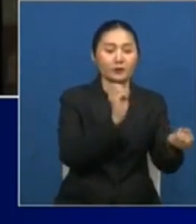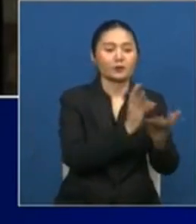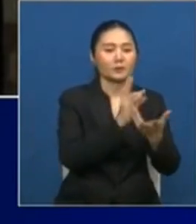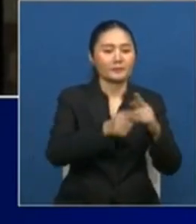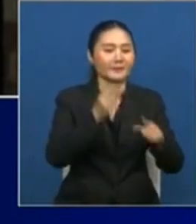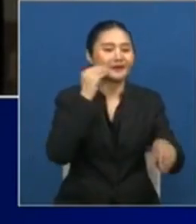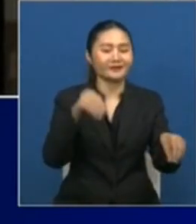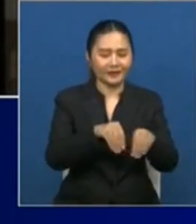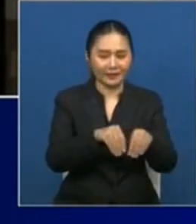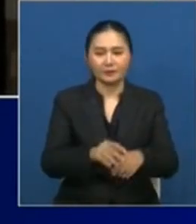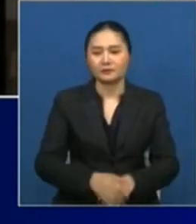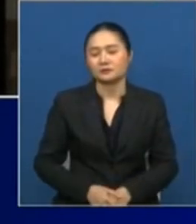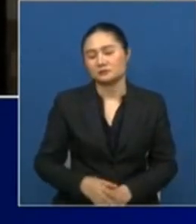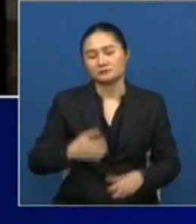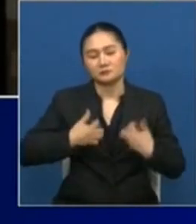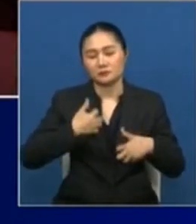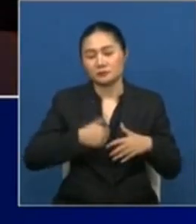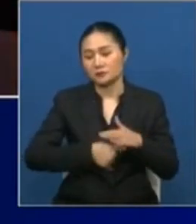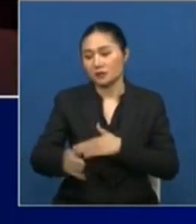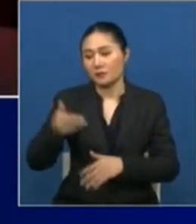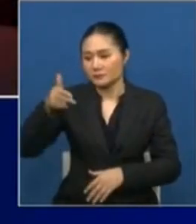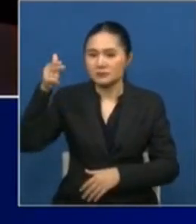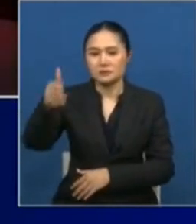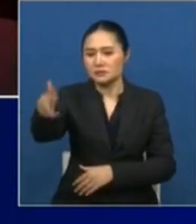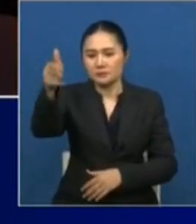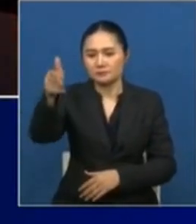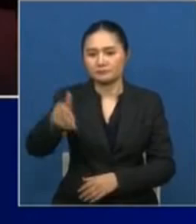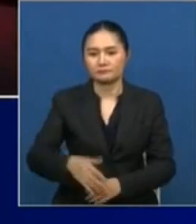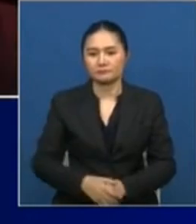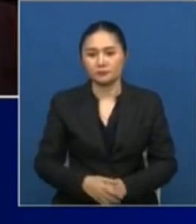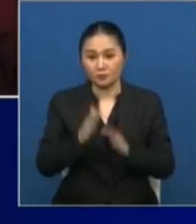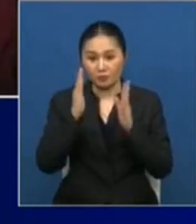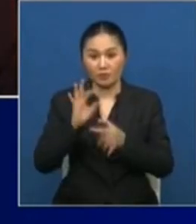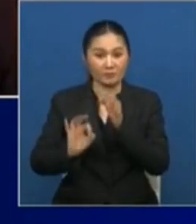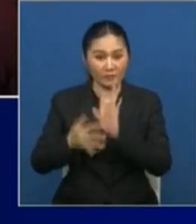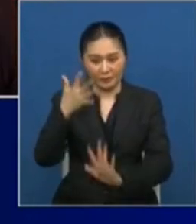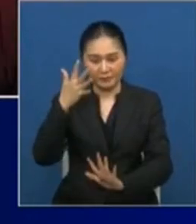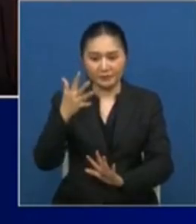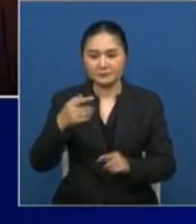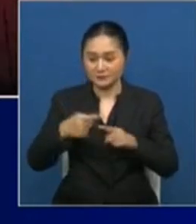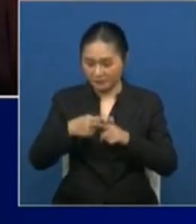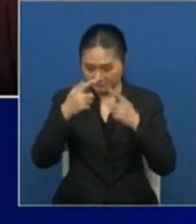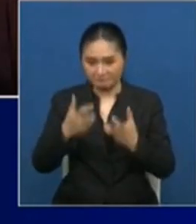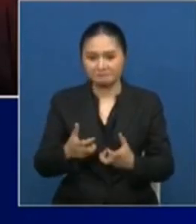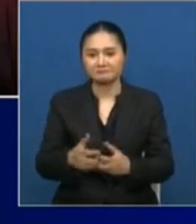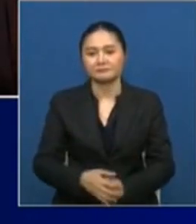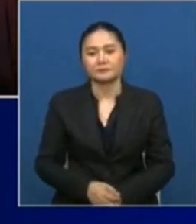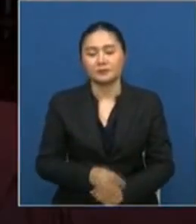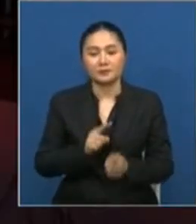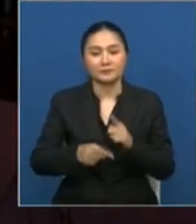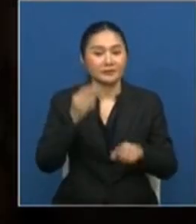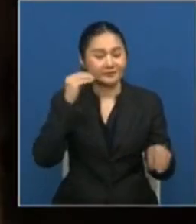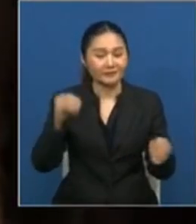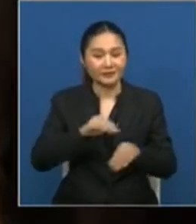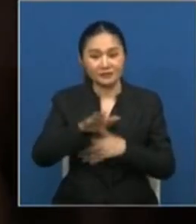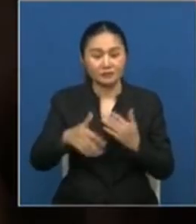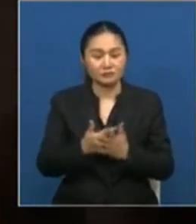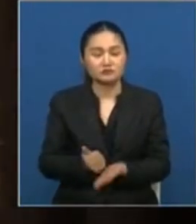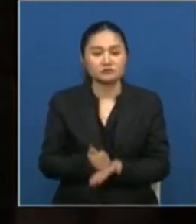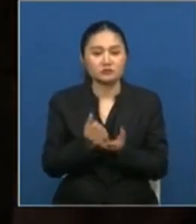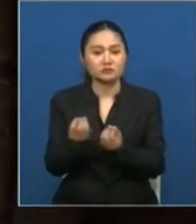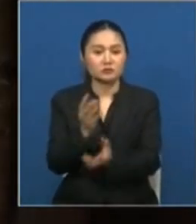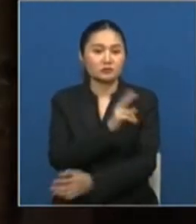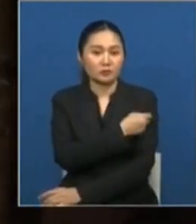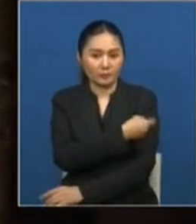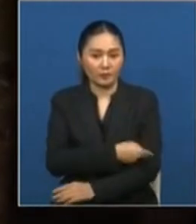เพื่อนบ้านก็เลยไม่พอใจเดินออกมาเอาปืนยิงแสกหน้าคนเผาขยะบาดเจ็บเลยค่ะเพื่อนบ้านที่เหลือต้องพาส่งโรงพยาบ